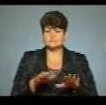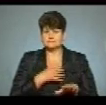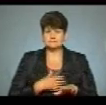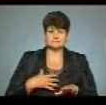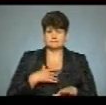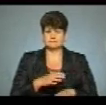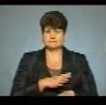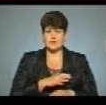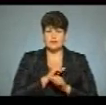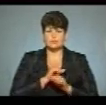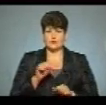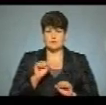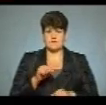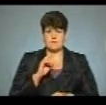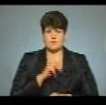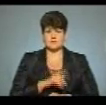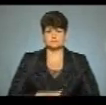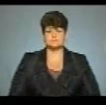помилку.